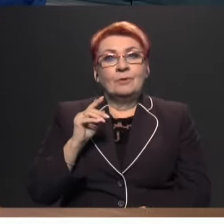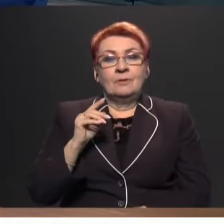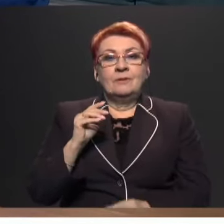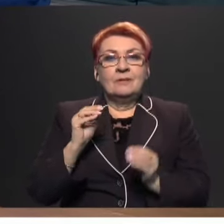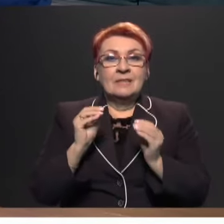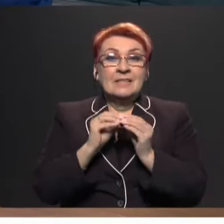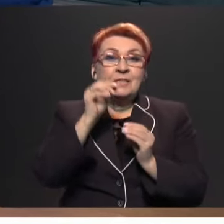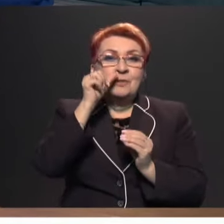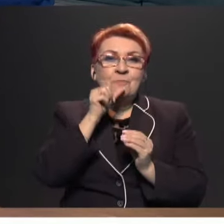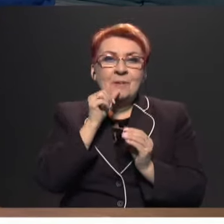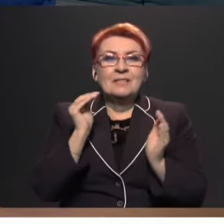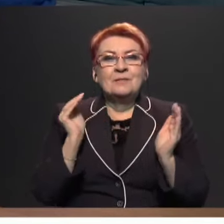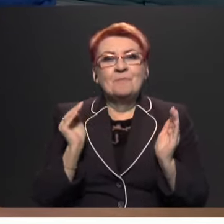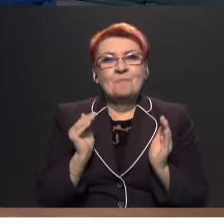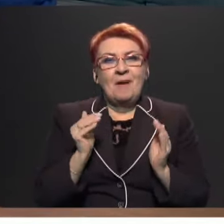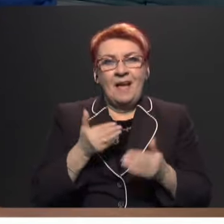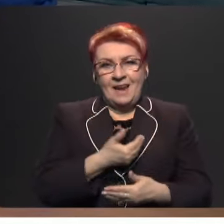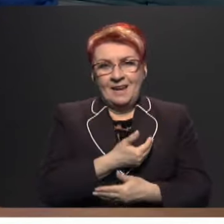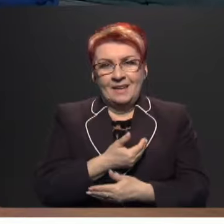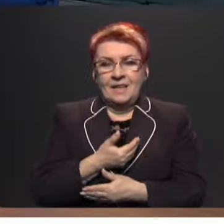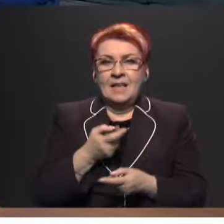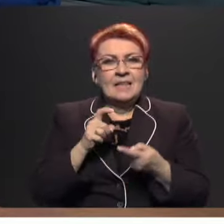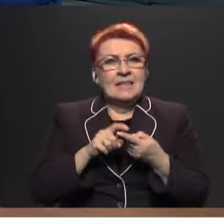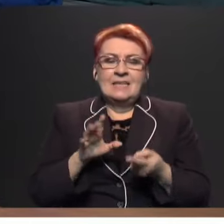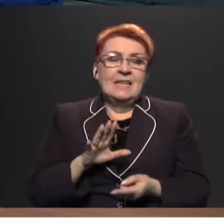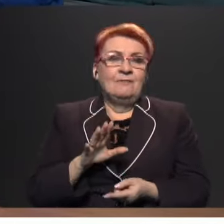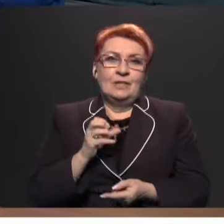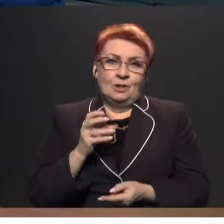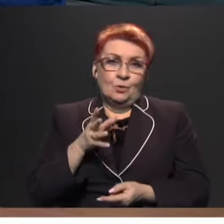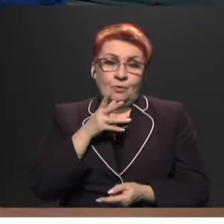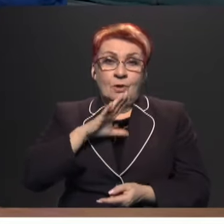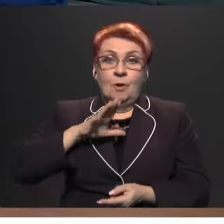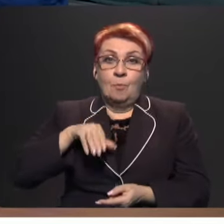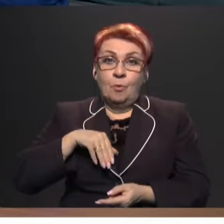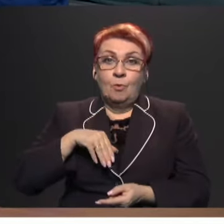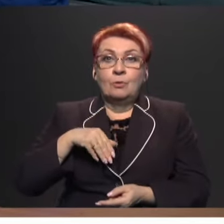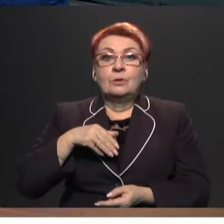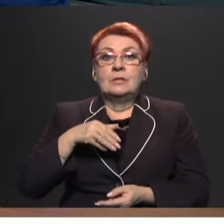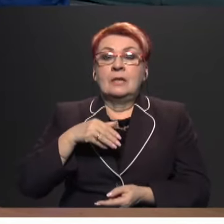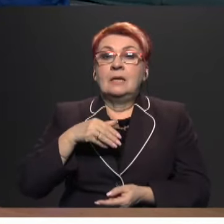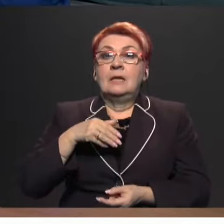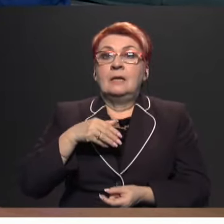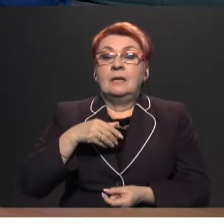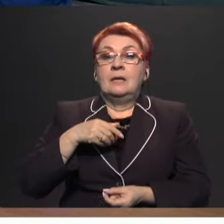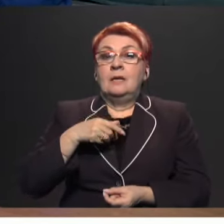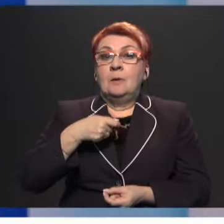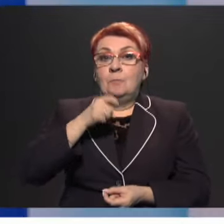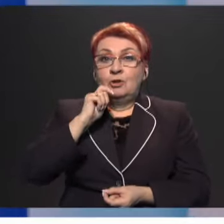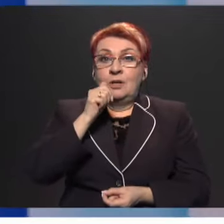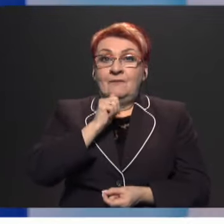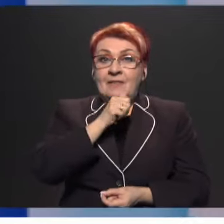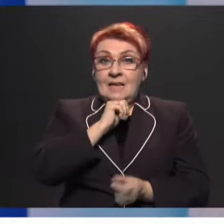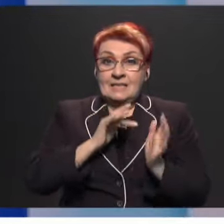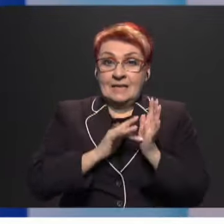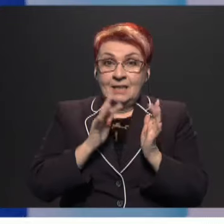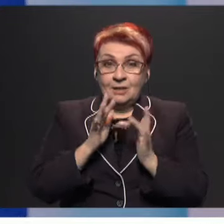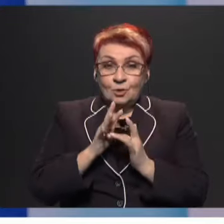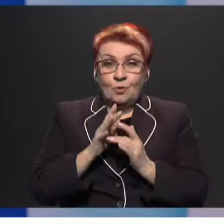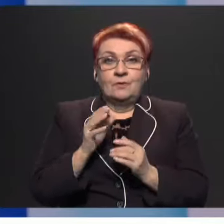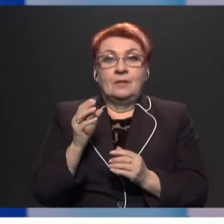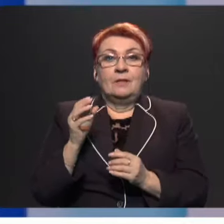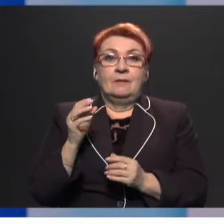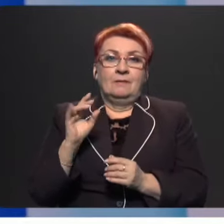10 месяцев, ну, это не зависит, на самом деле, от возраста, после причастия сразу срыгнул. И вот здесь родители